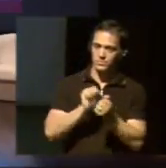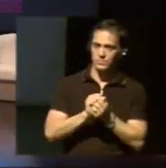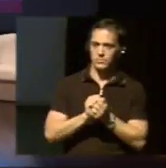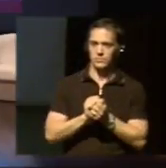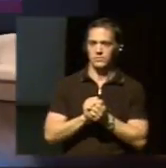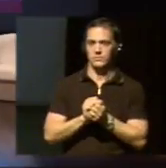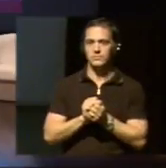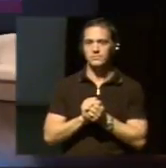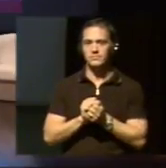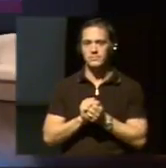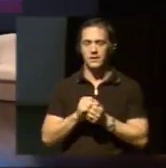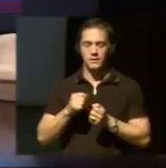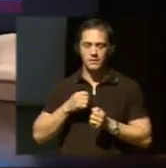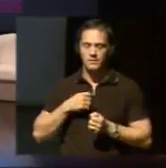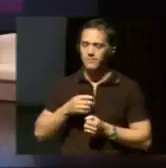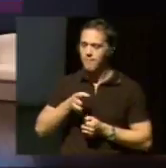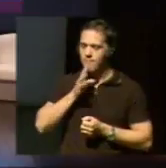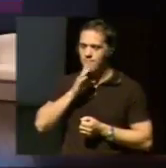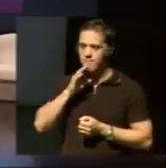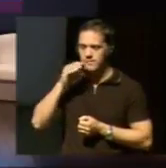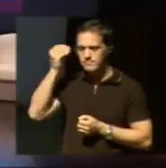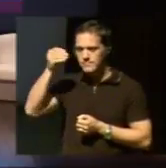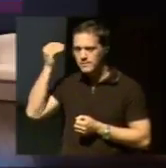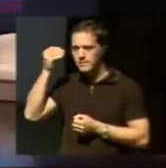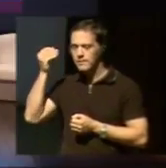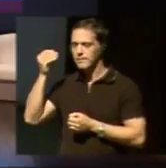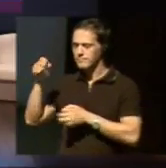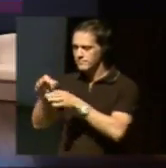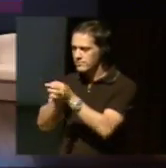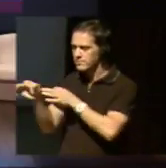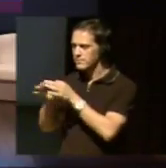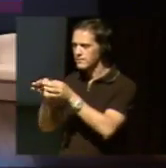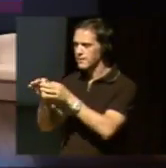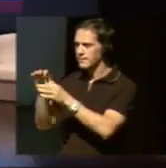wissenschaftlichen Projekte zu präsentieren. Mein